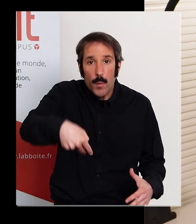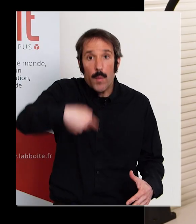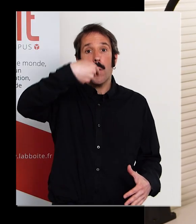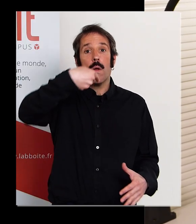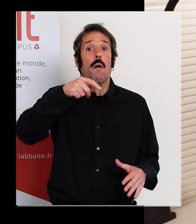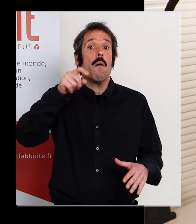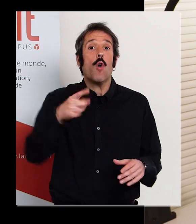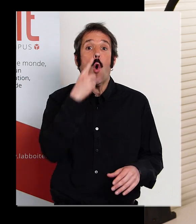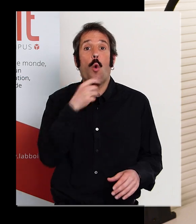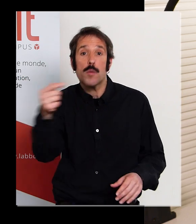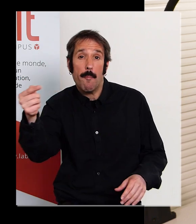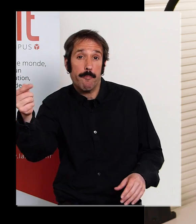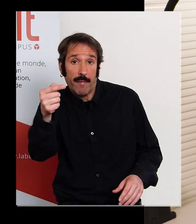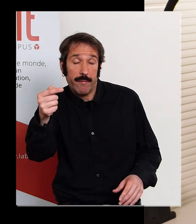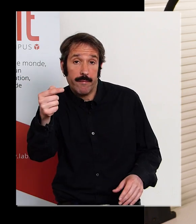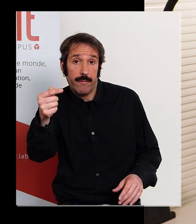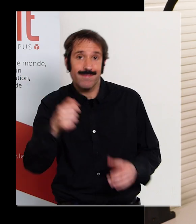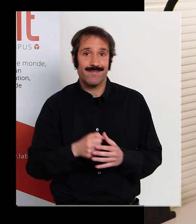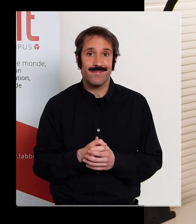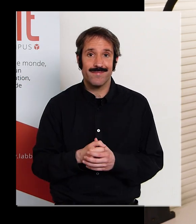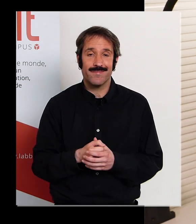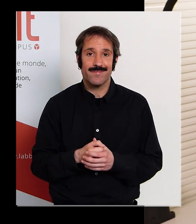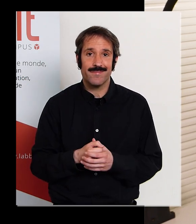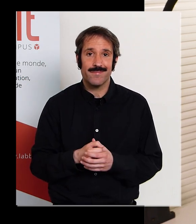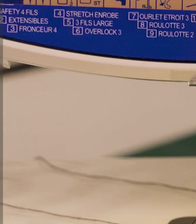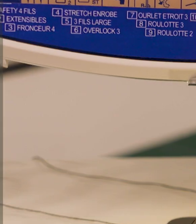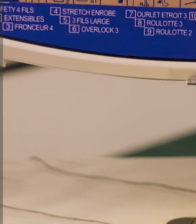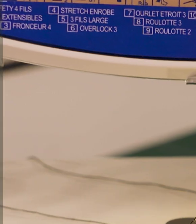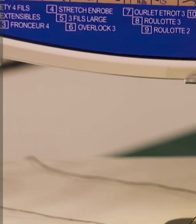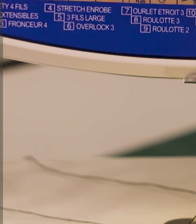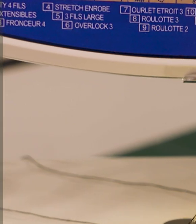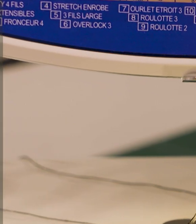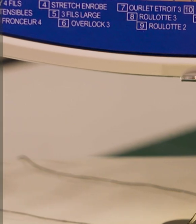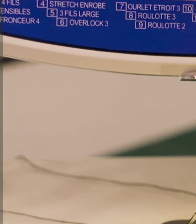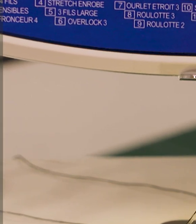Et ensuite, pour ramener les aiguilles vers nous, il suffit d'appuyer sur le bouton rouge ici.